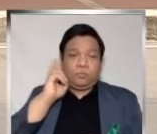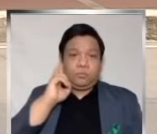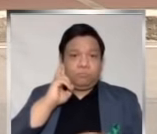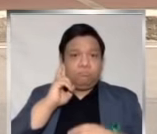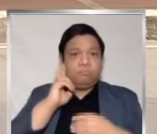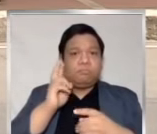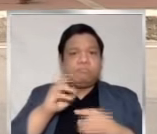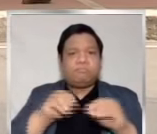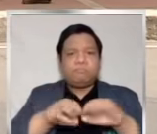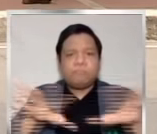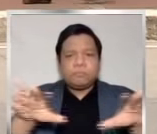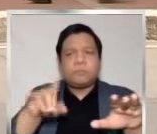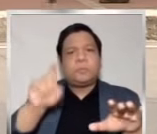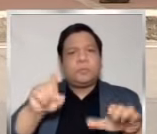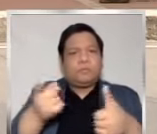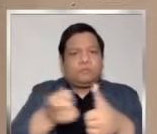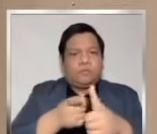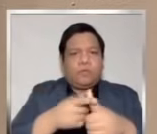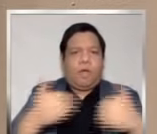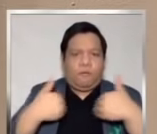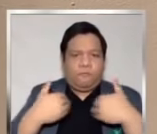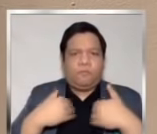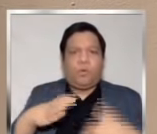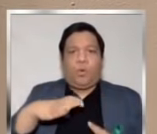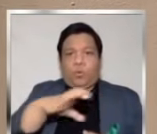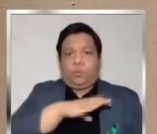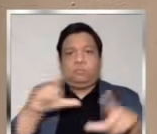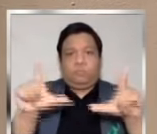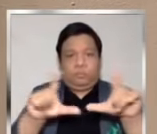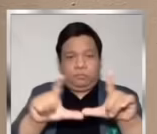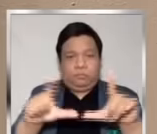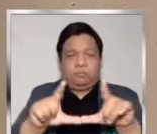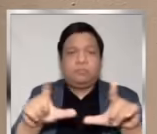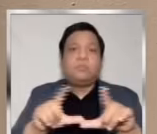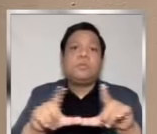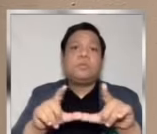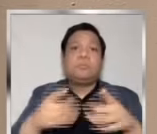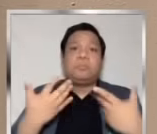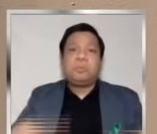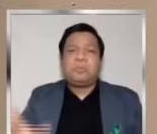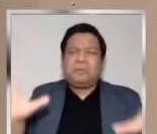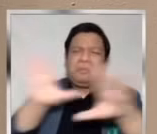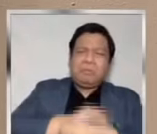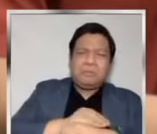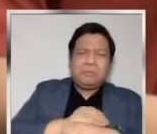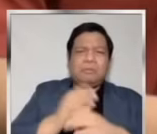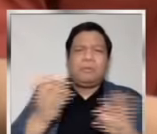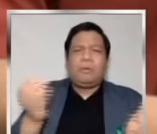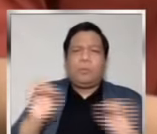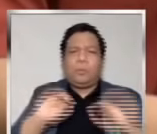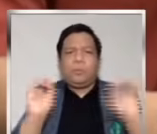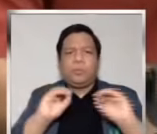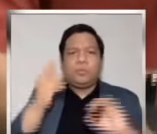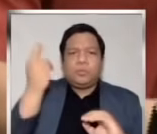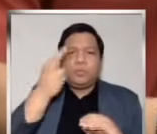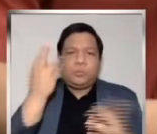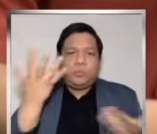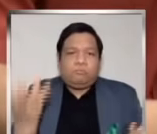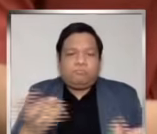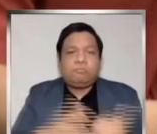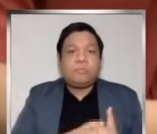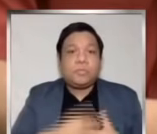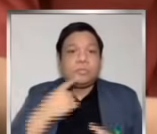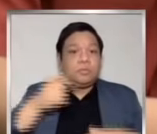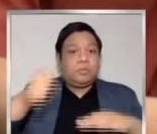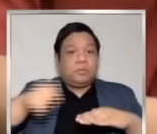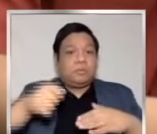kang valid congressional franchise. So nag-expire po siya, so wala nang basehan eh. Sabi ni Justice Secretary Menardo